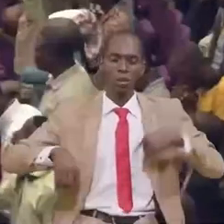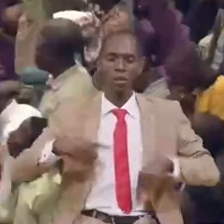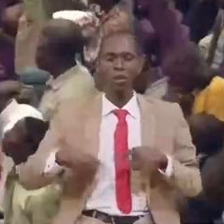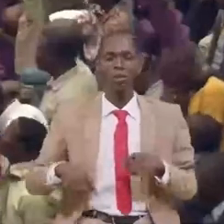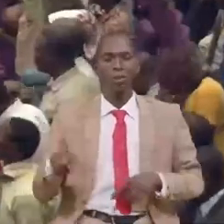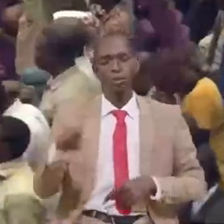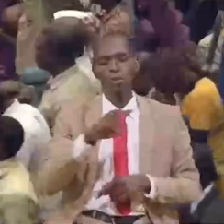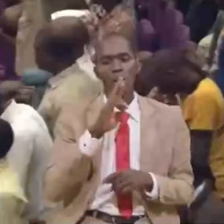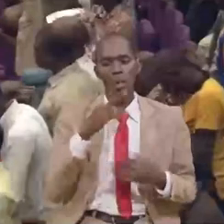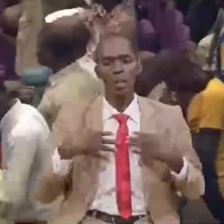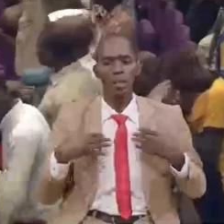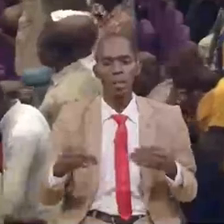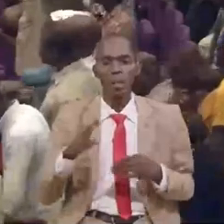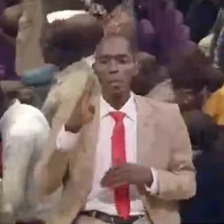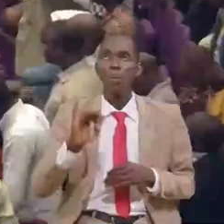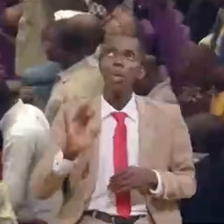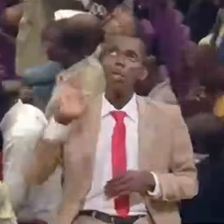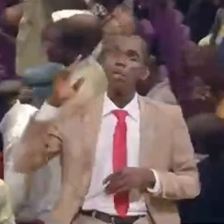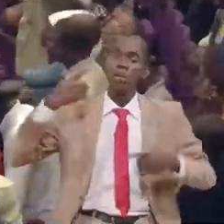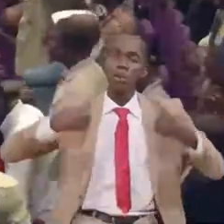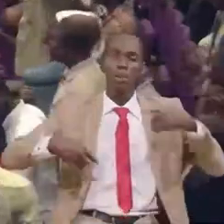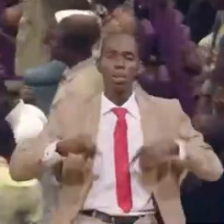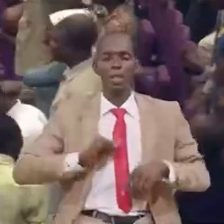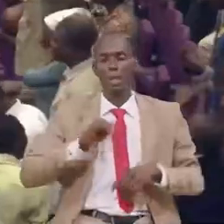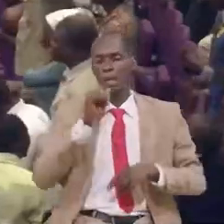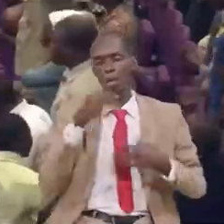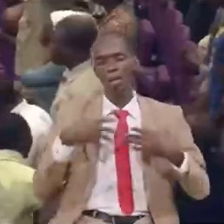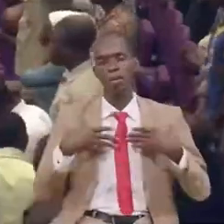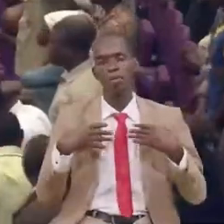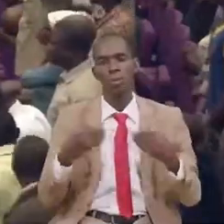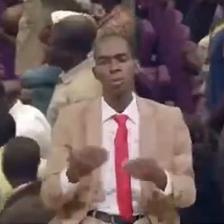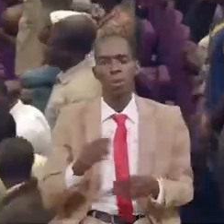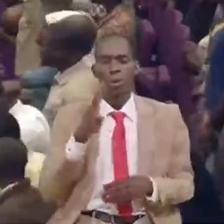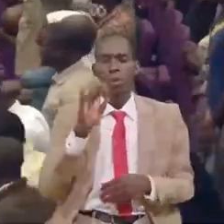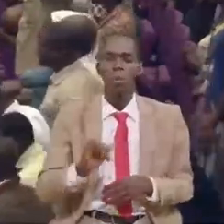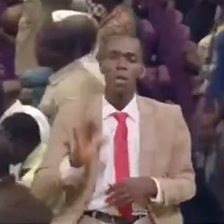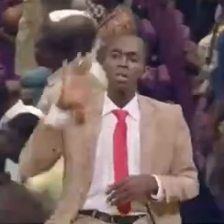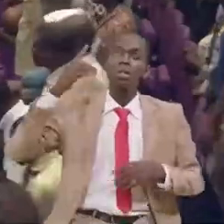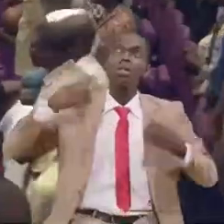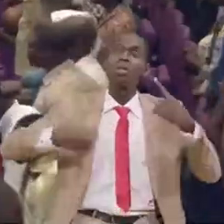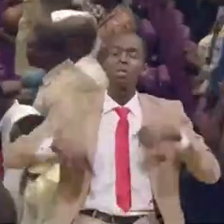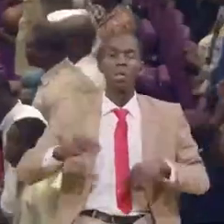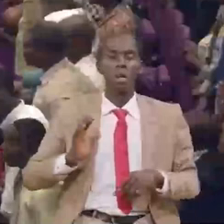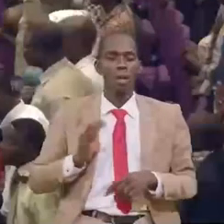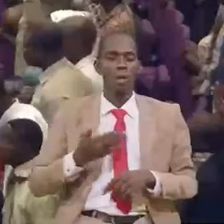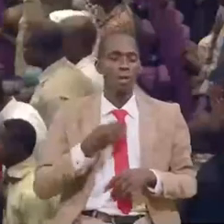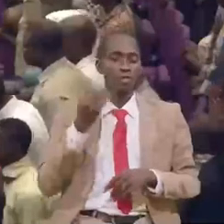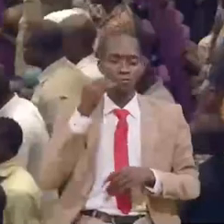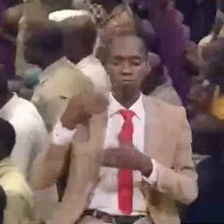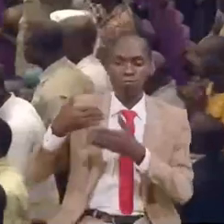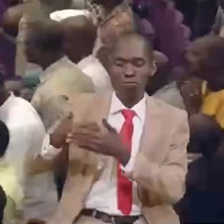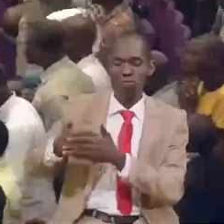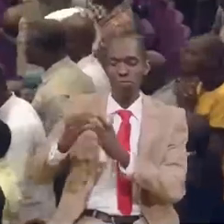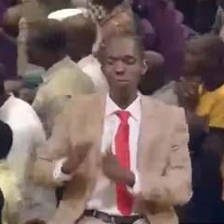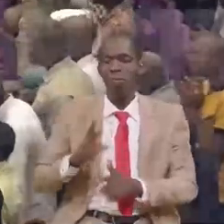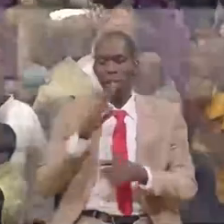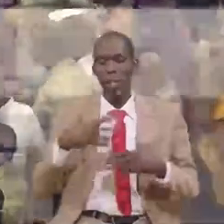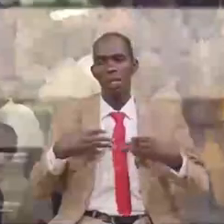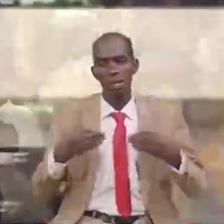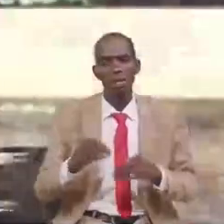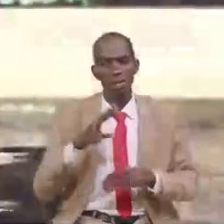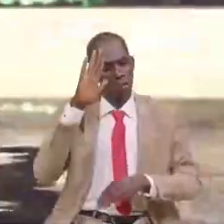guéris, par ces meurtrissures je suis guéri, par ces meurtrissures nos voisins sont guéris. Allez vers eux. Par ces meurtrissures,